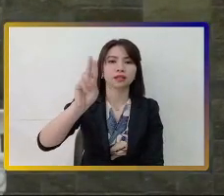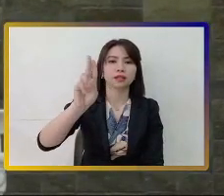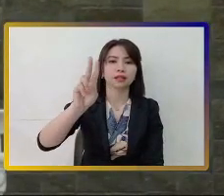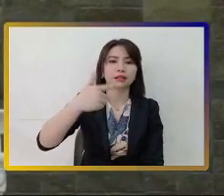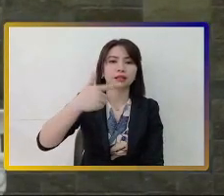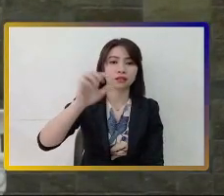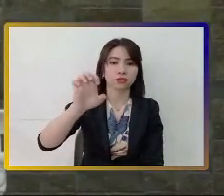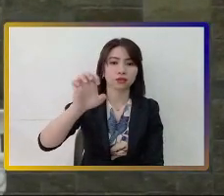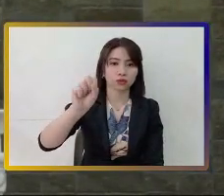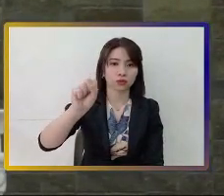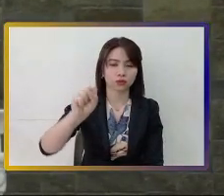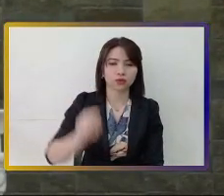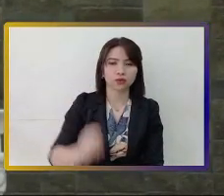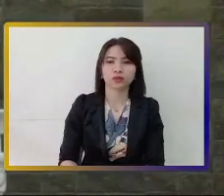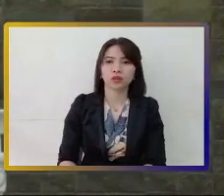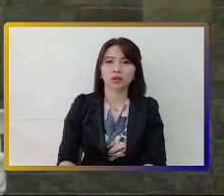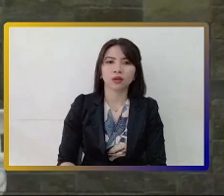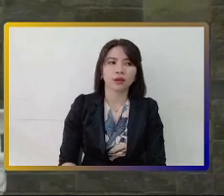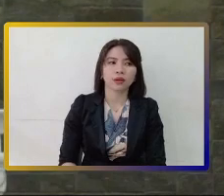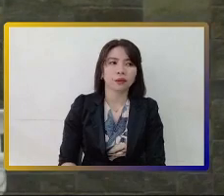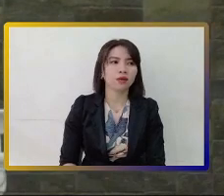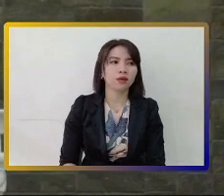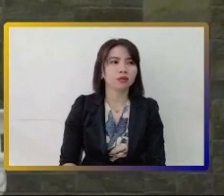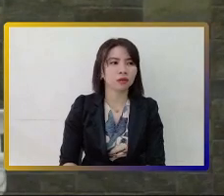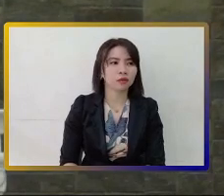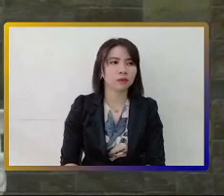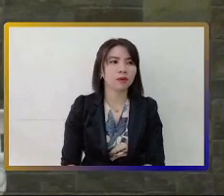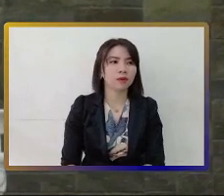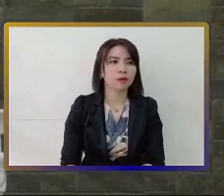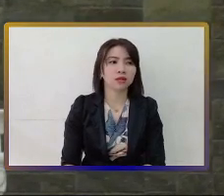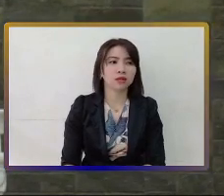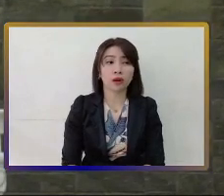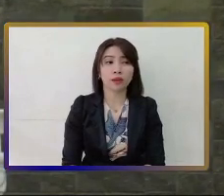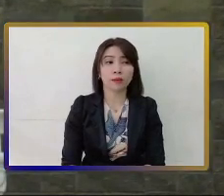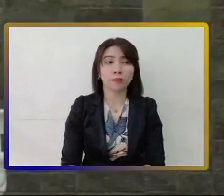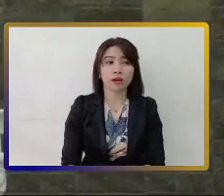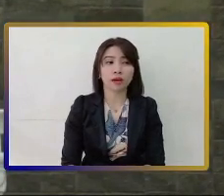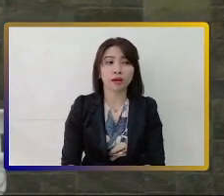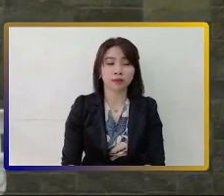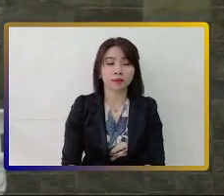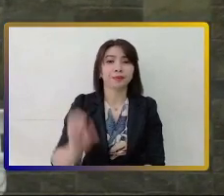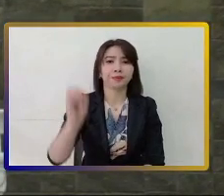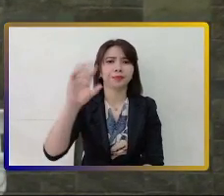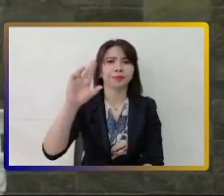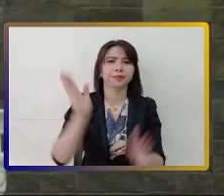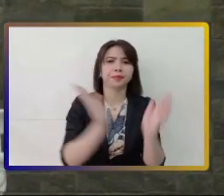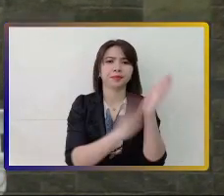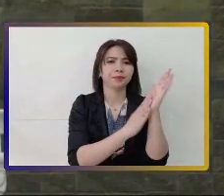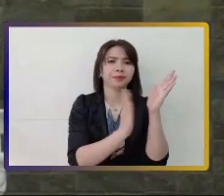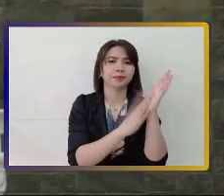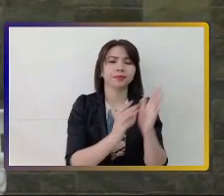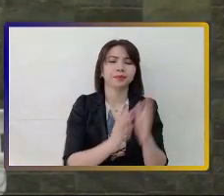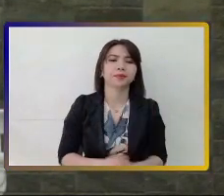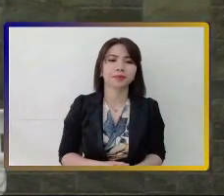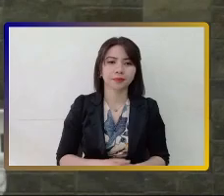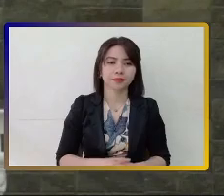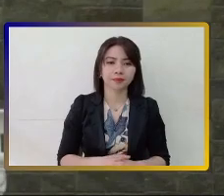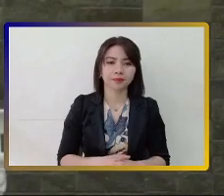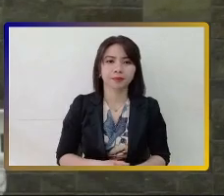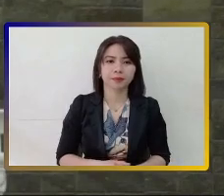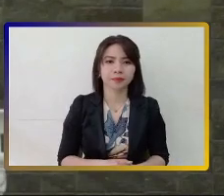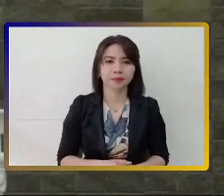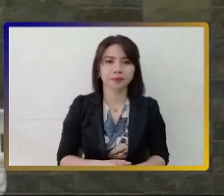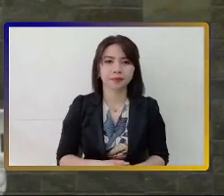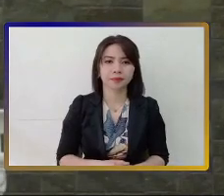po natin ito kapag ka tayo ay nag-aaral sa Bible school. Pero mga kapatid, kinakailangan maging familiar kayo rito, and thank God for